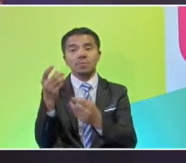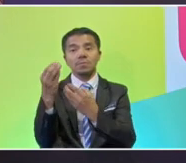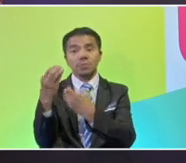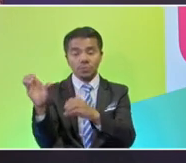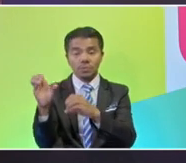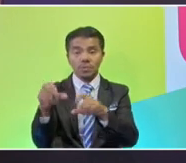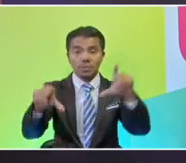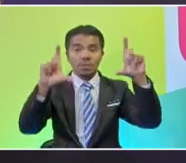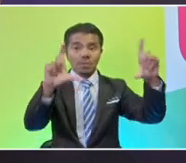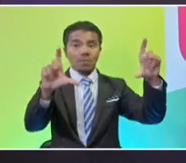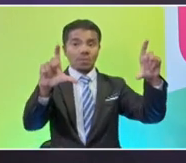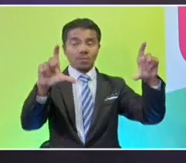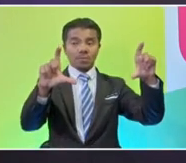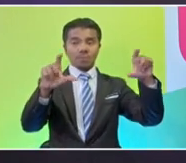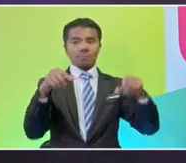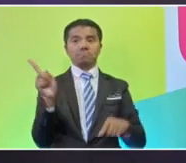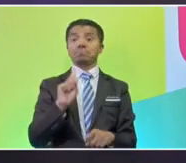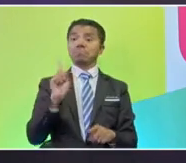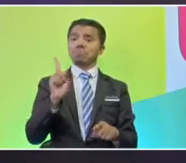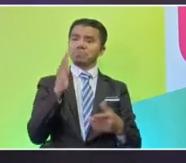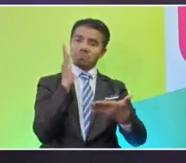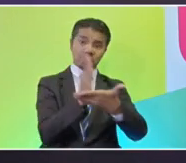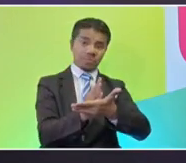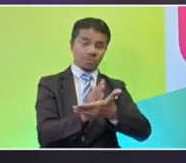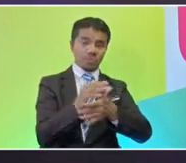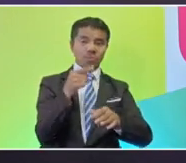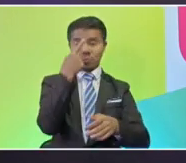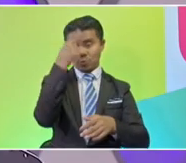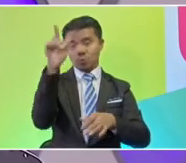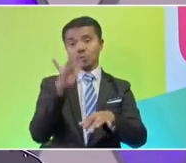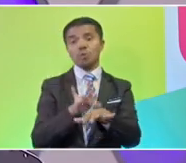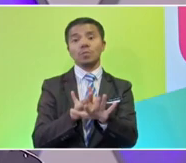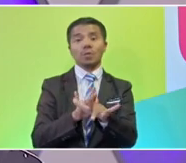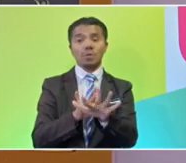ini yang satu bagian daun daun